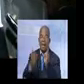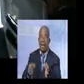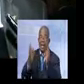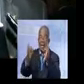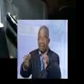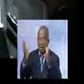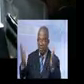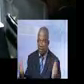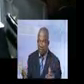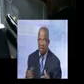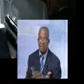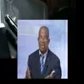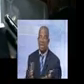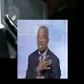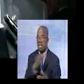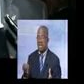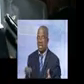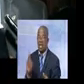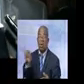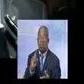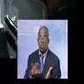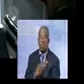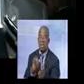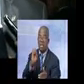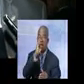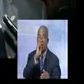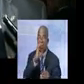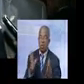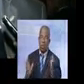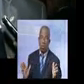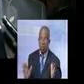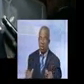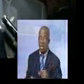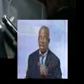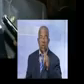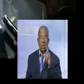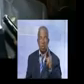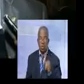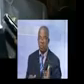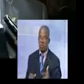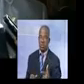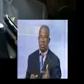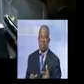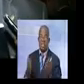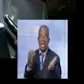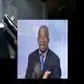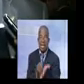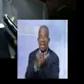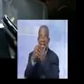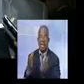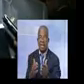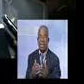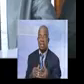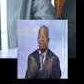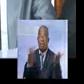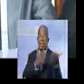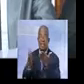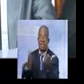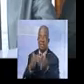bassin Koumoué-Biatano, qui est partagé par le Burkina, la Côte d'Ivoire, le Mali et le